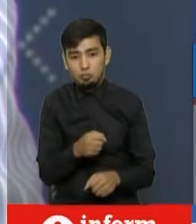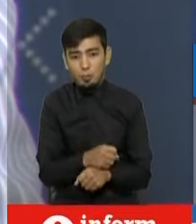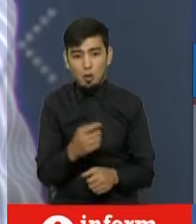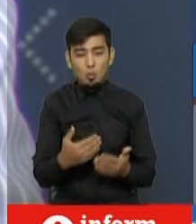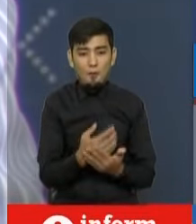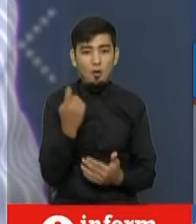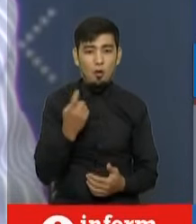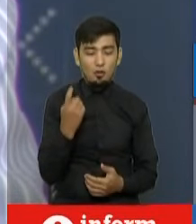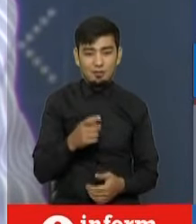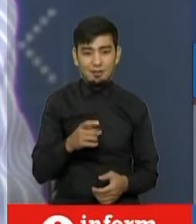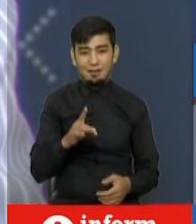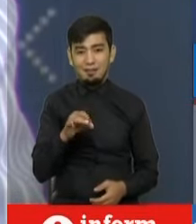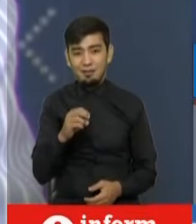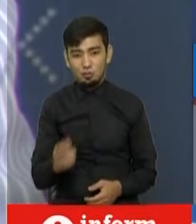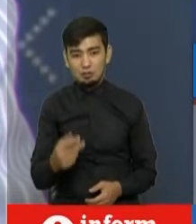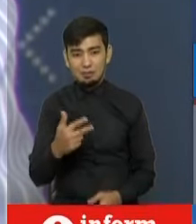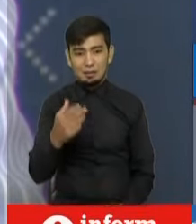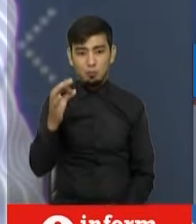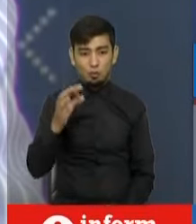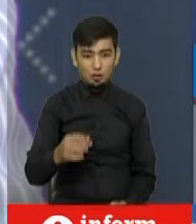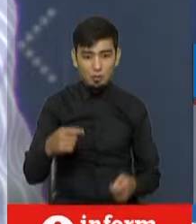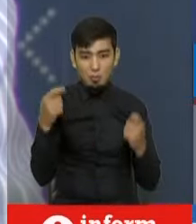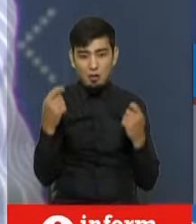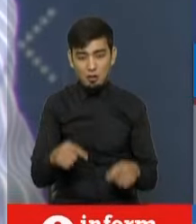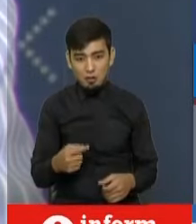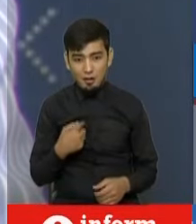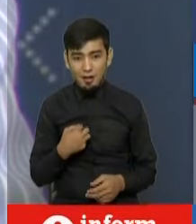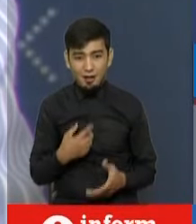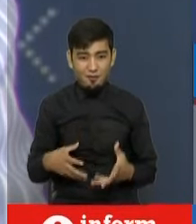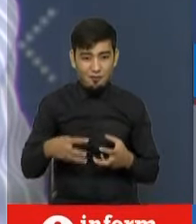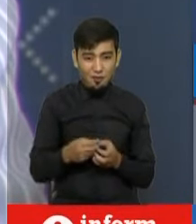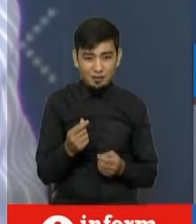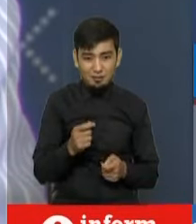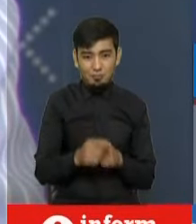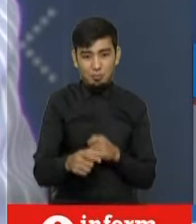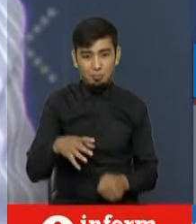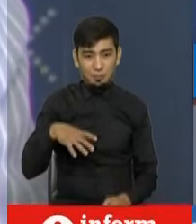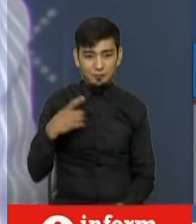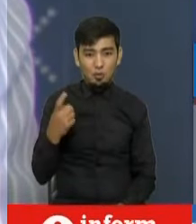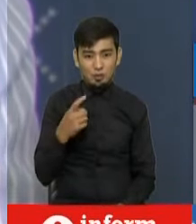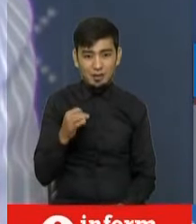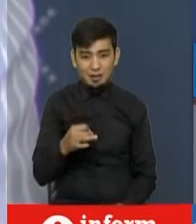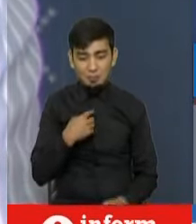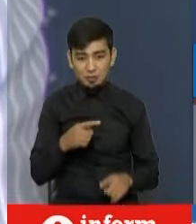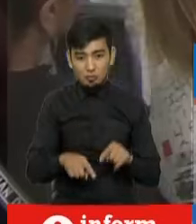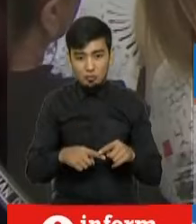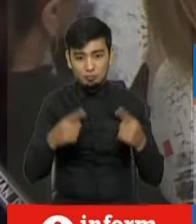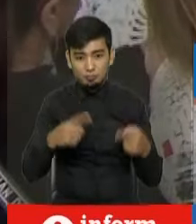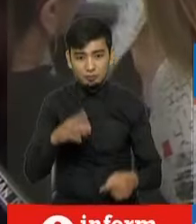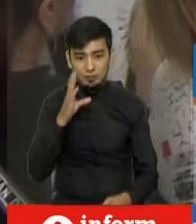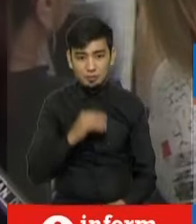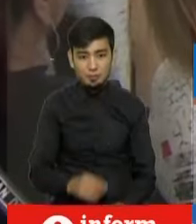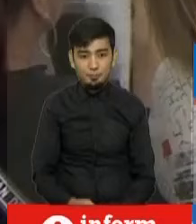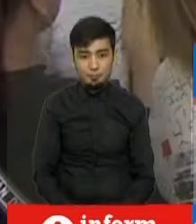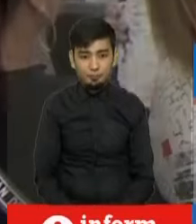владелец рынка повысил аренду на 30%, а мы все кровные отдали прежнему. Поэтому мы на грани банкротства. Каждый